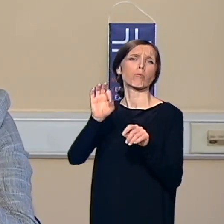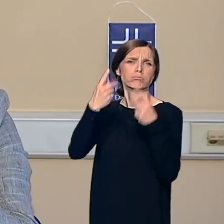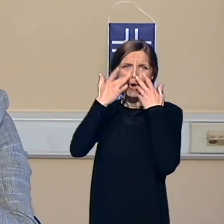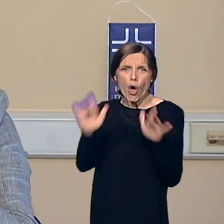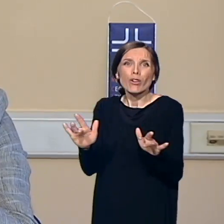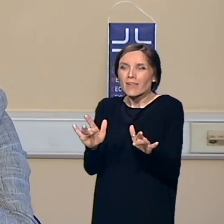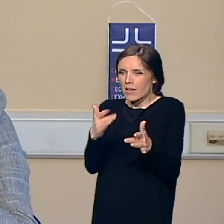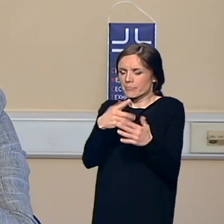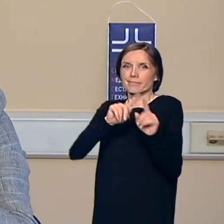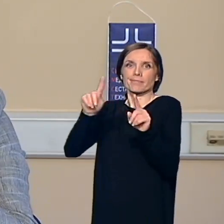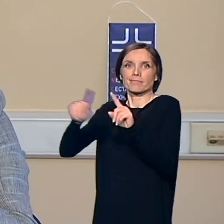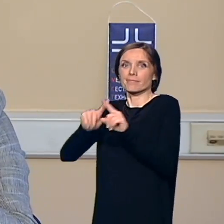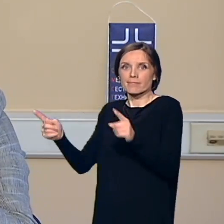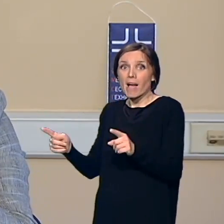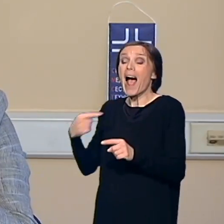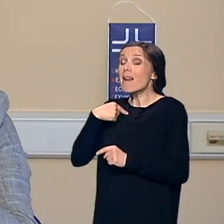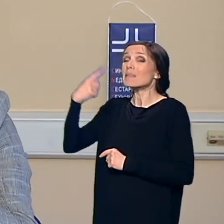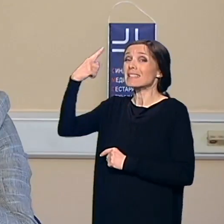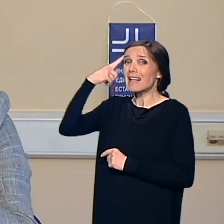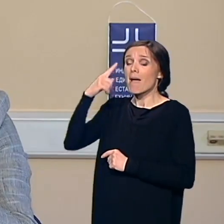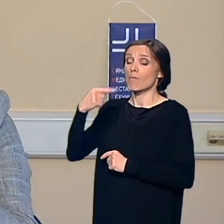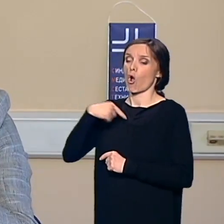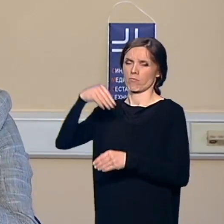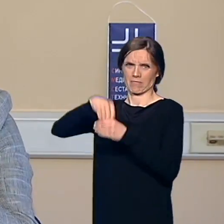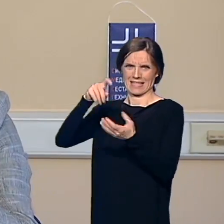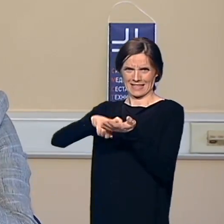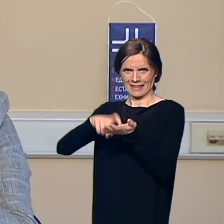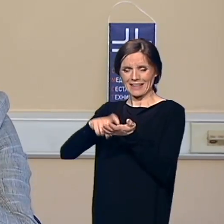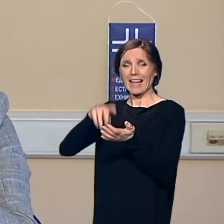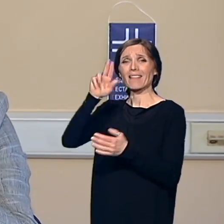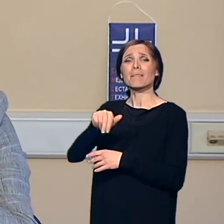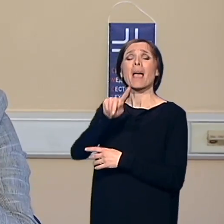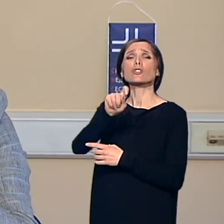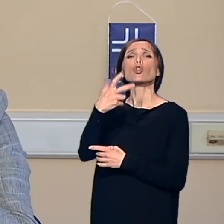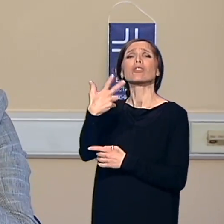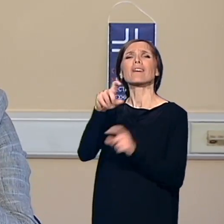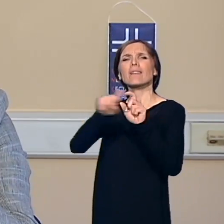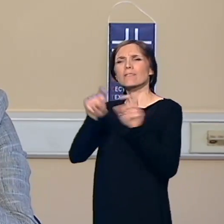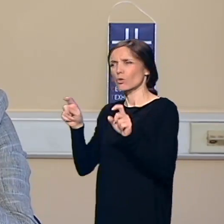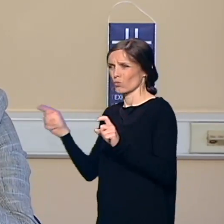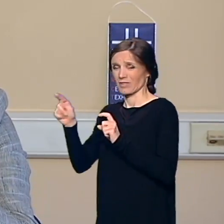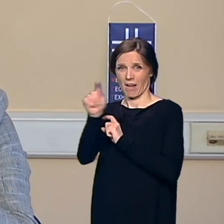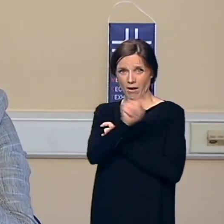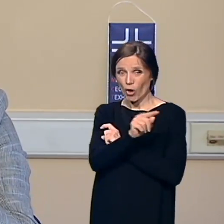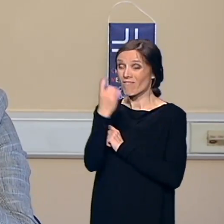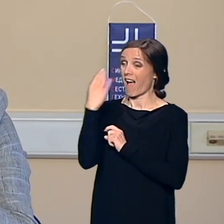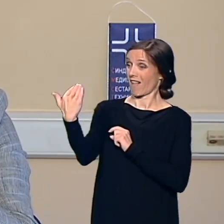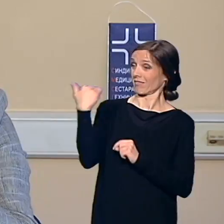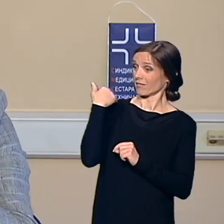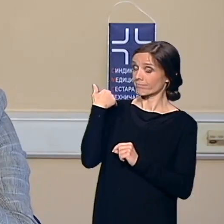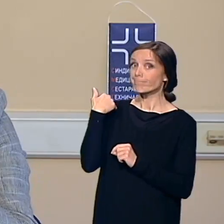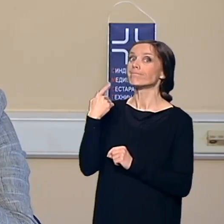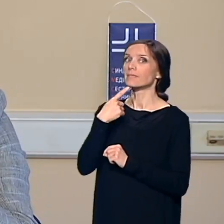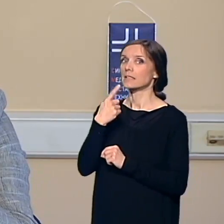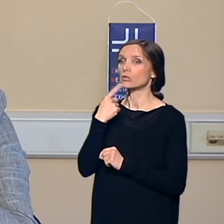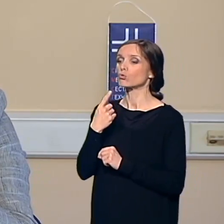pozovu predsednici iz Srbije, mi imamo u 130 ustanova zdravstvenih sindikat sestara i tehničara, kada nas pozovu i kažu da